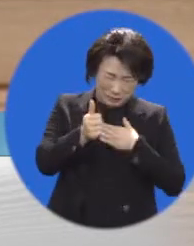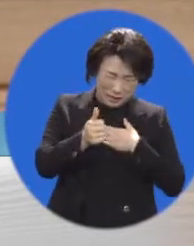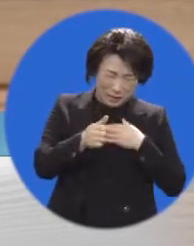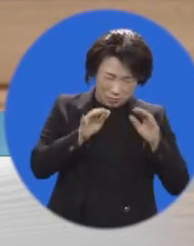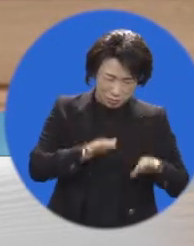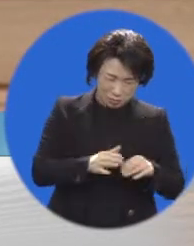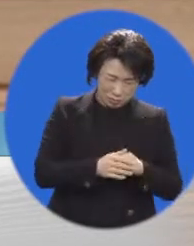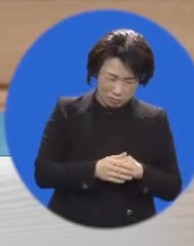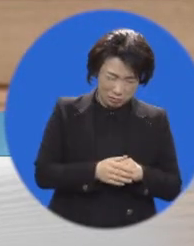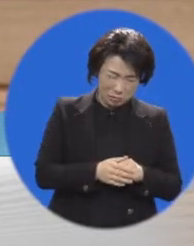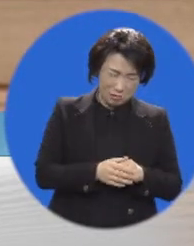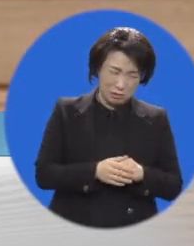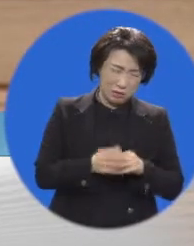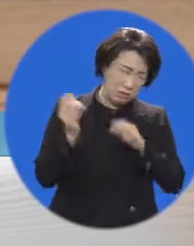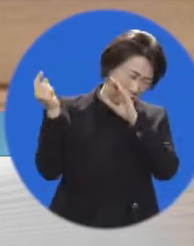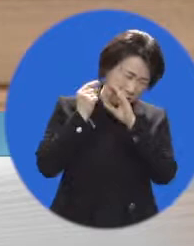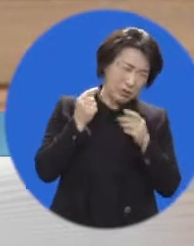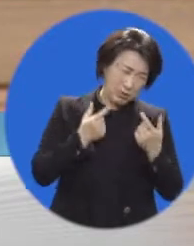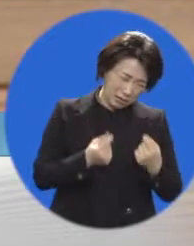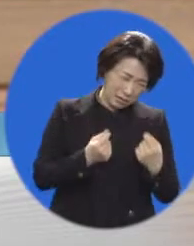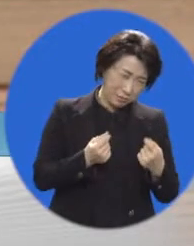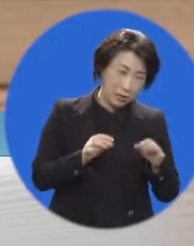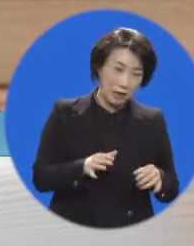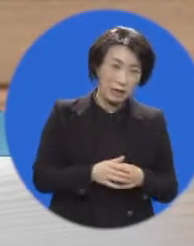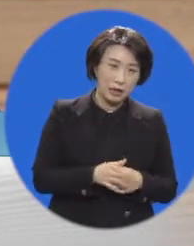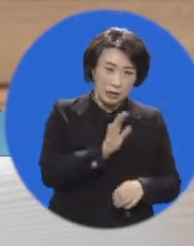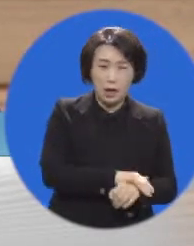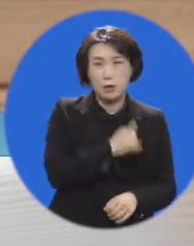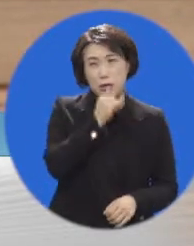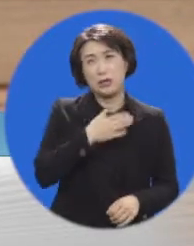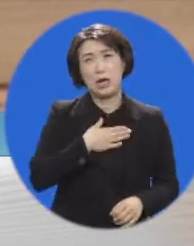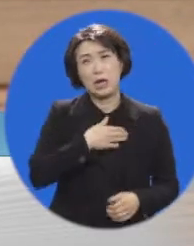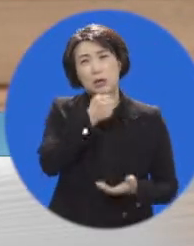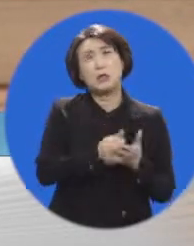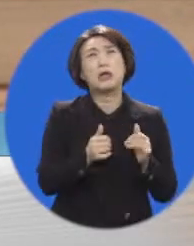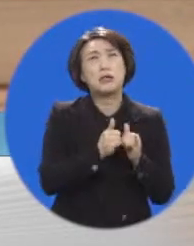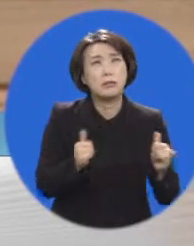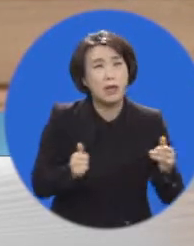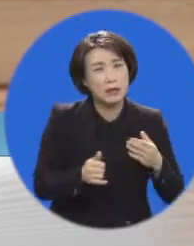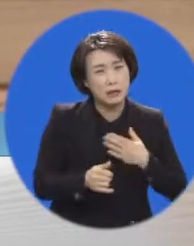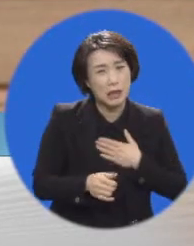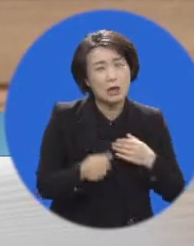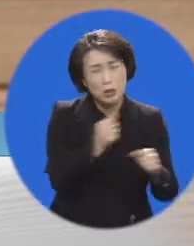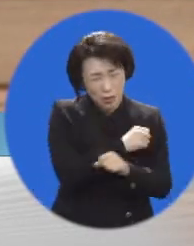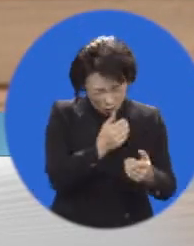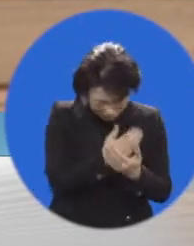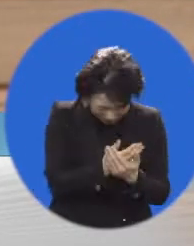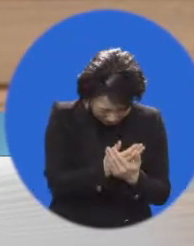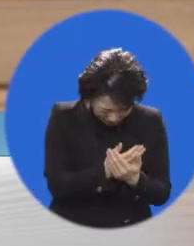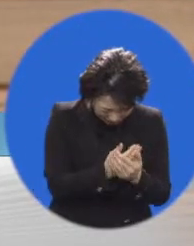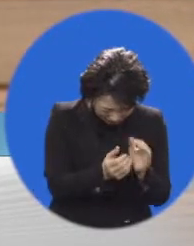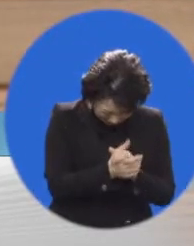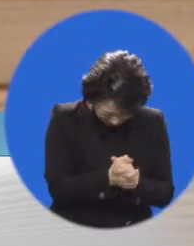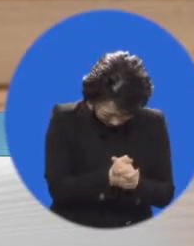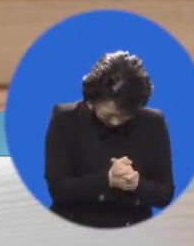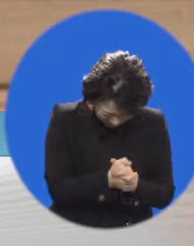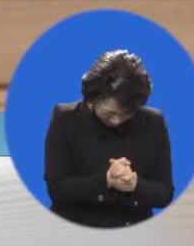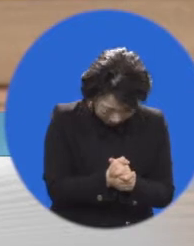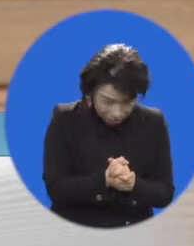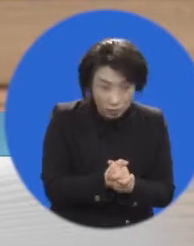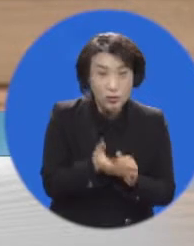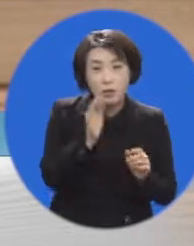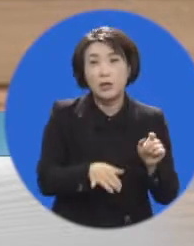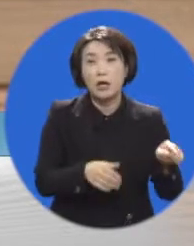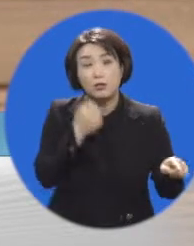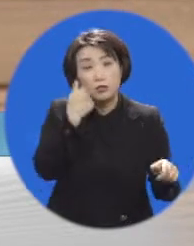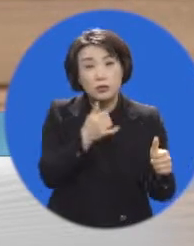오늘 메시지를 들었습니다. 내가 그런 잘못된 죄인입니다. 나를 용서하소서. 그러나 그